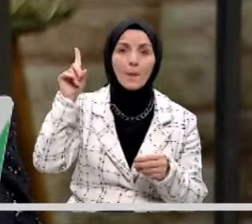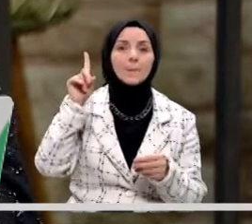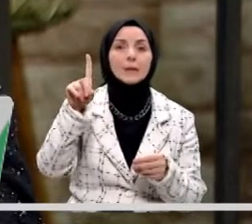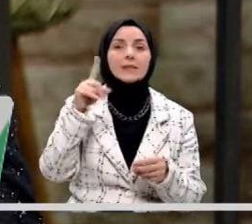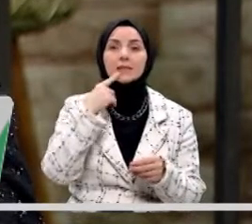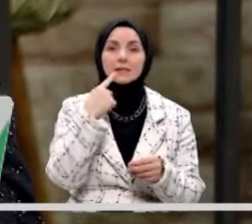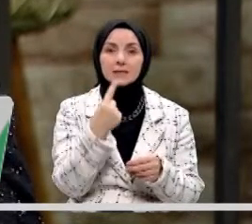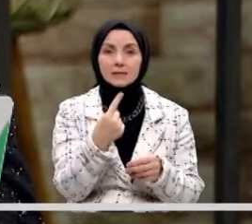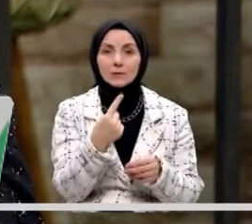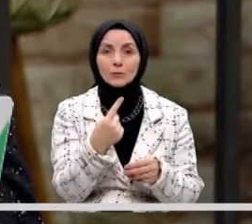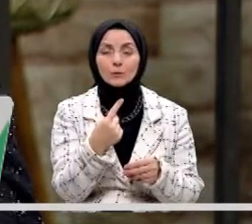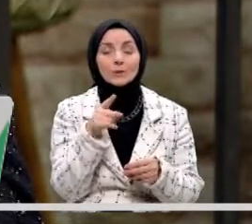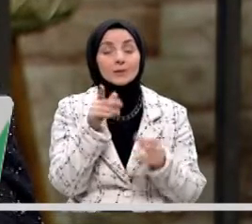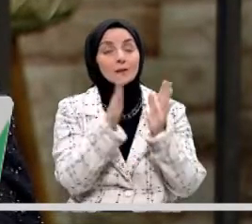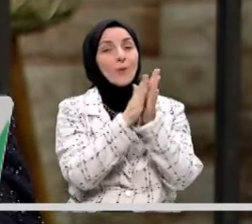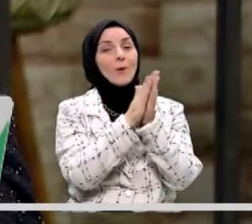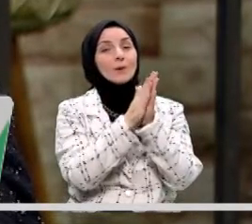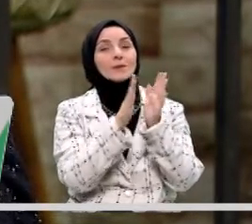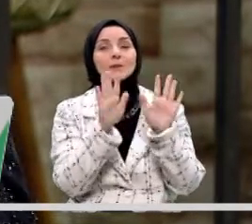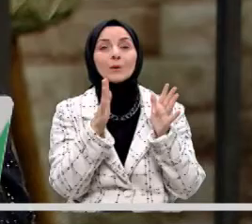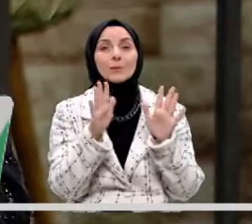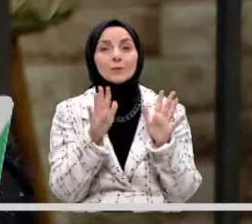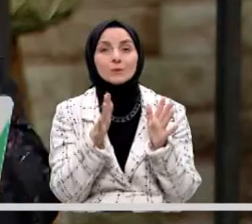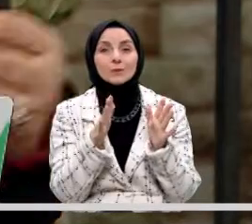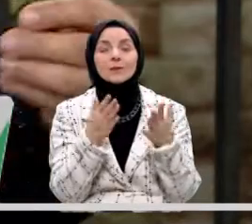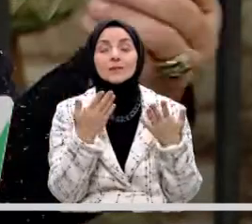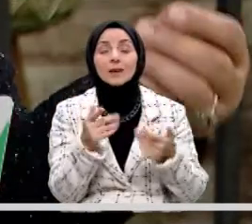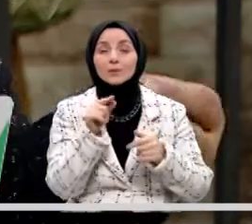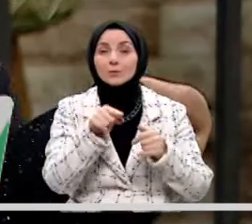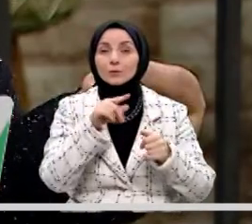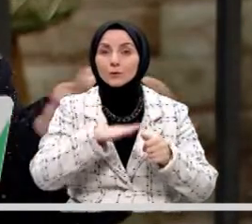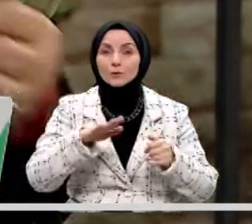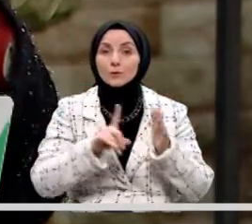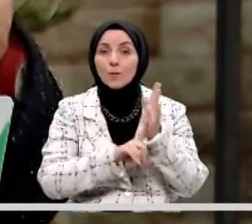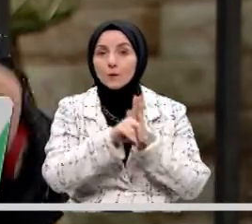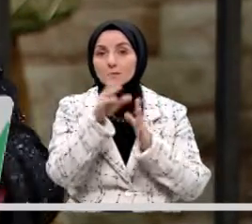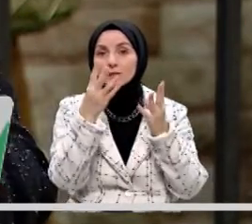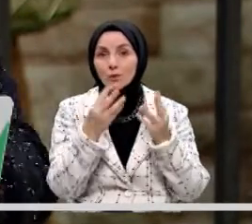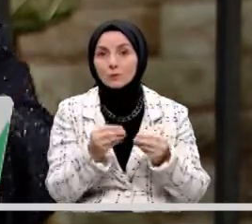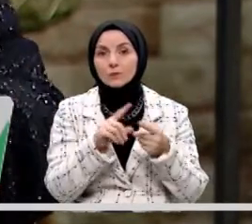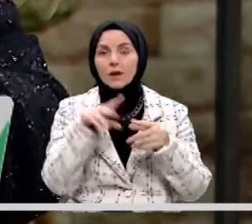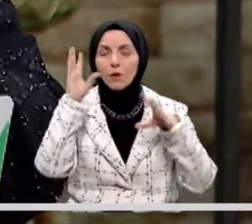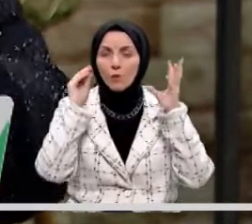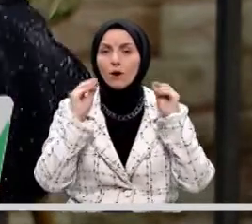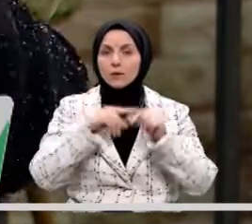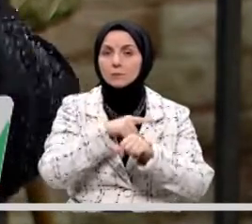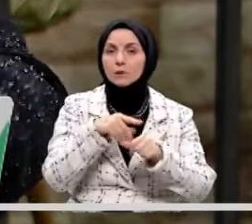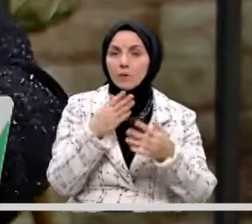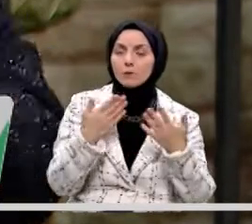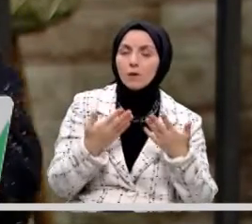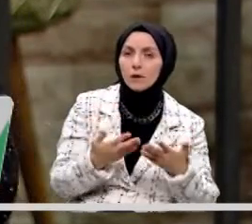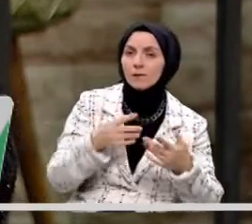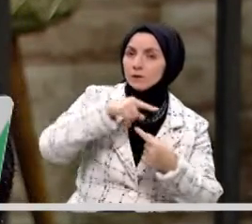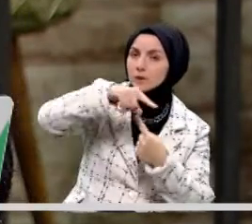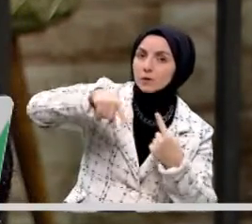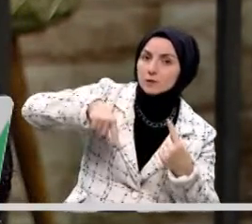çocukta ne yaptı bir şey başarmanın duygusunu hissetti mi Bunu da Etraftaki İnsanları mutlu olduğunu görünce bunun